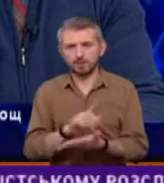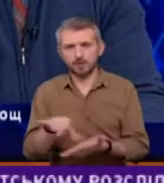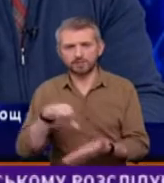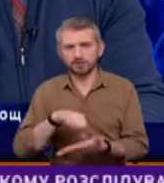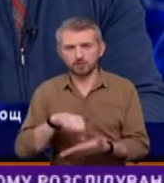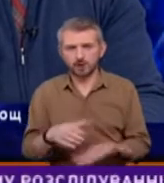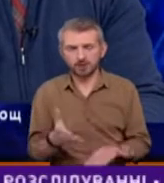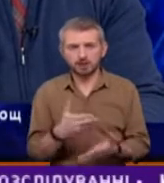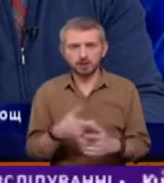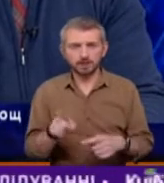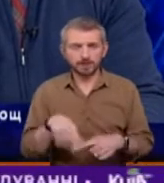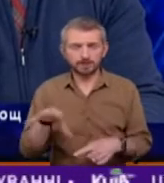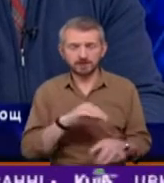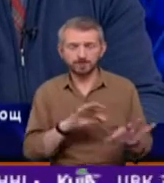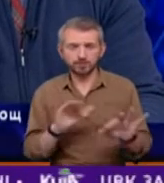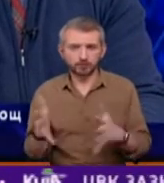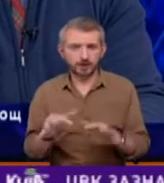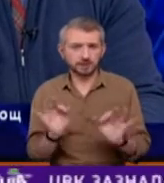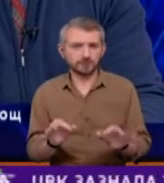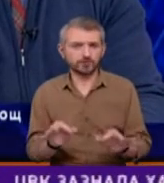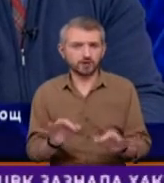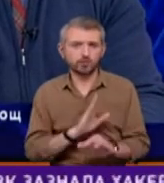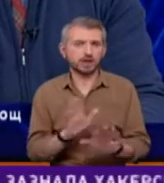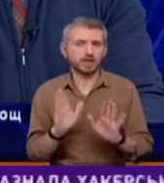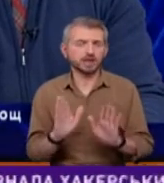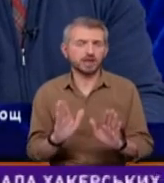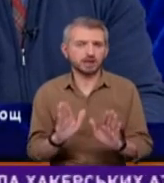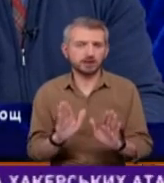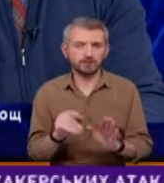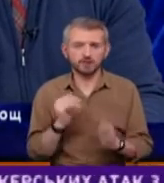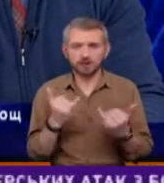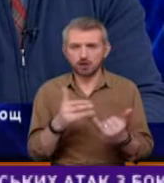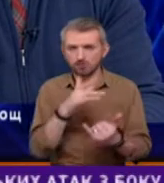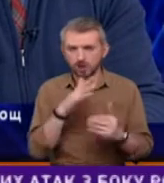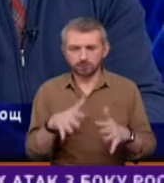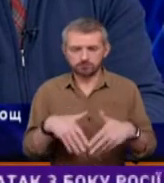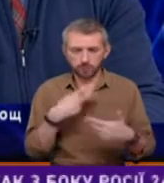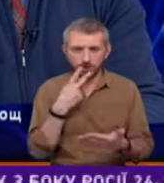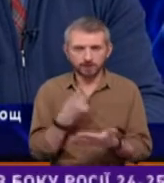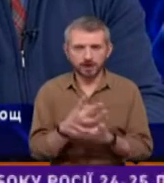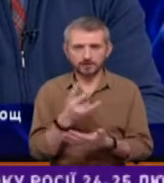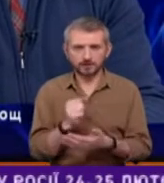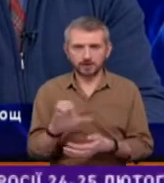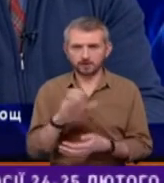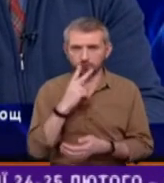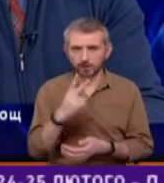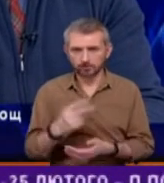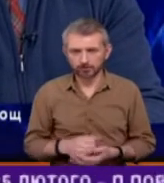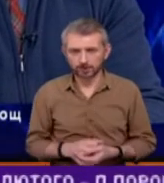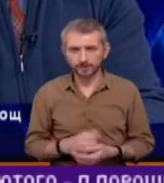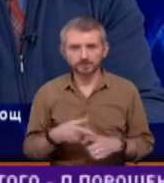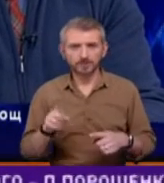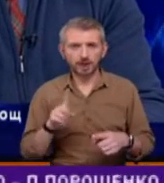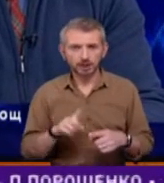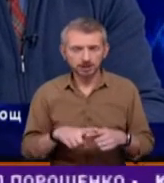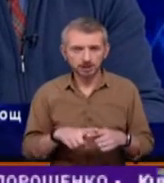виступати. І все це відбувається, звичайно, не тільки в даний момент проявляється на Євробаченні, а це